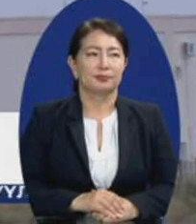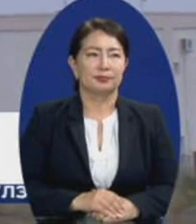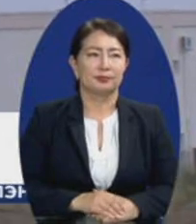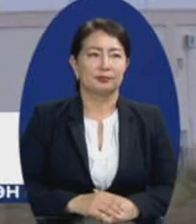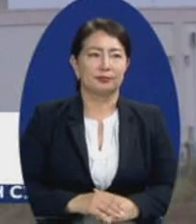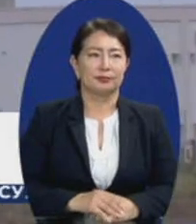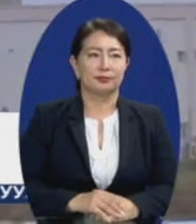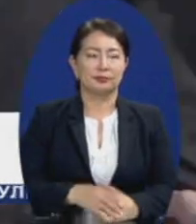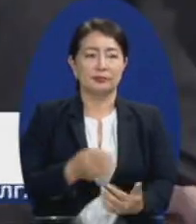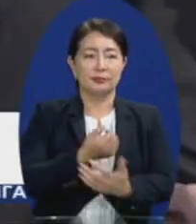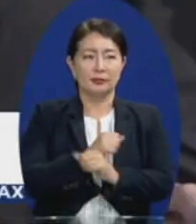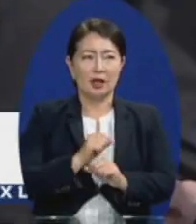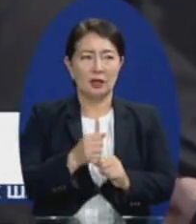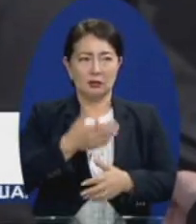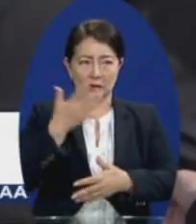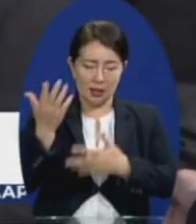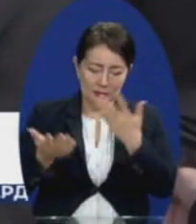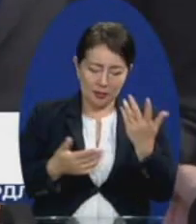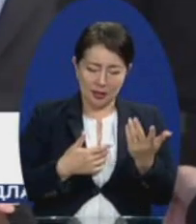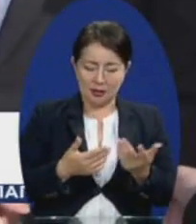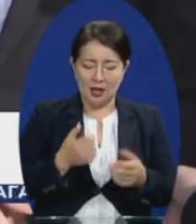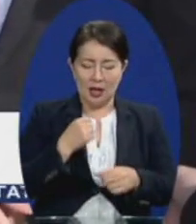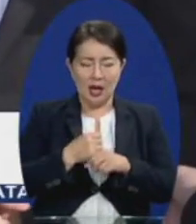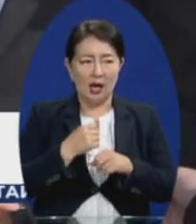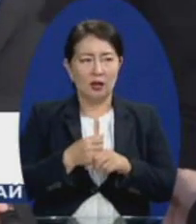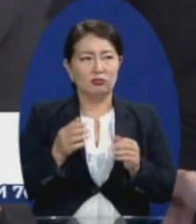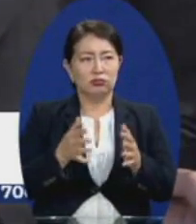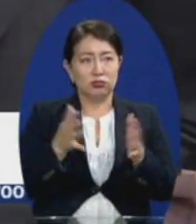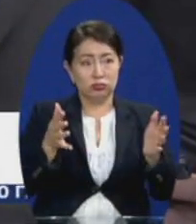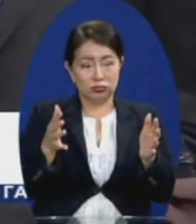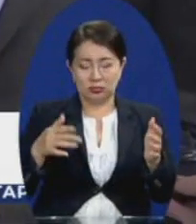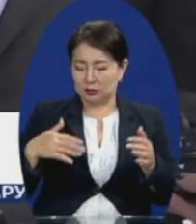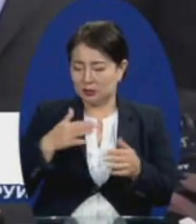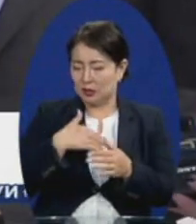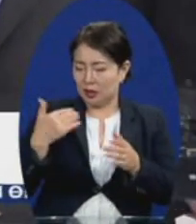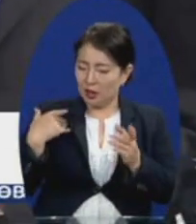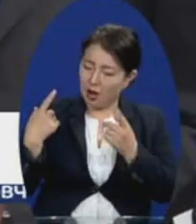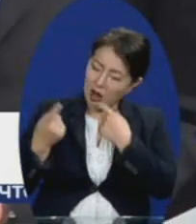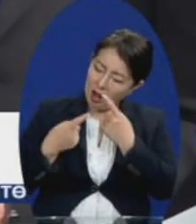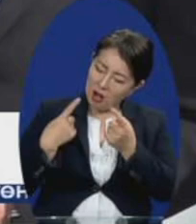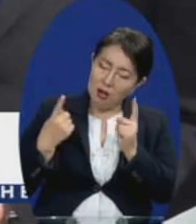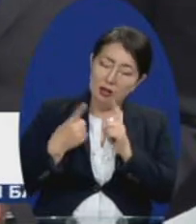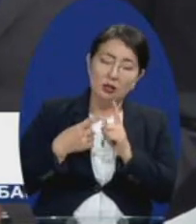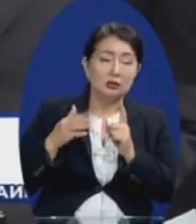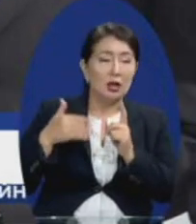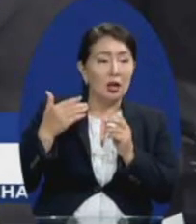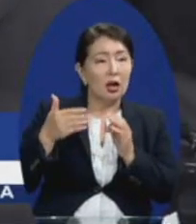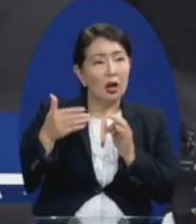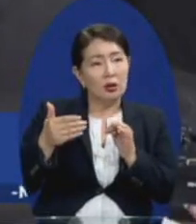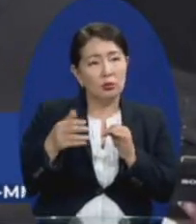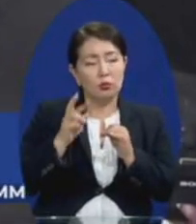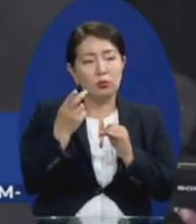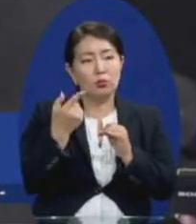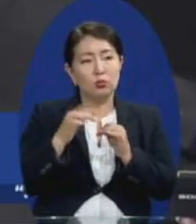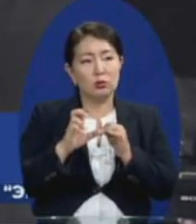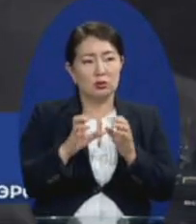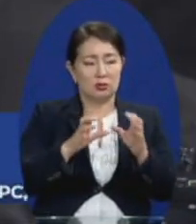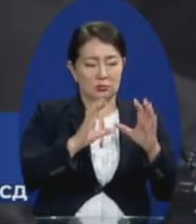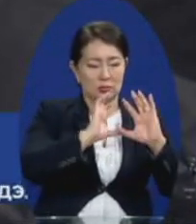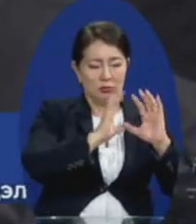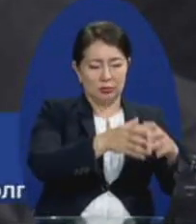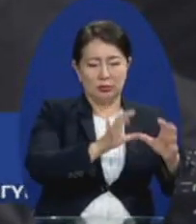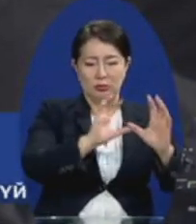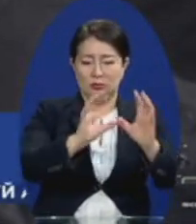Аврах хамгаалал эрен хай үйл ажиллагаа улам өрөөчн. Арын буйн дараа бид нар бас ярьж байгаа тийм хугацаанд донд одоо бүрчлээд бүсийн төвүүдтэй